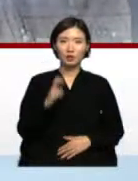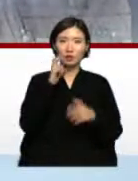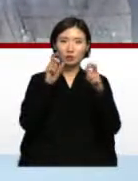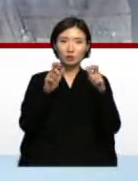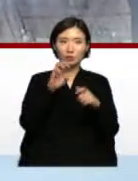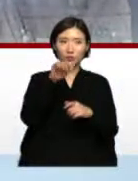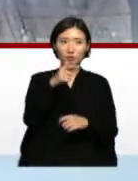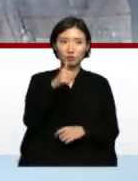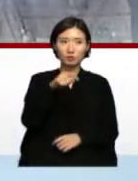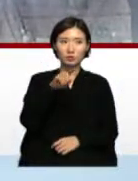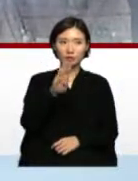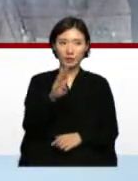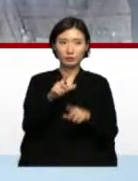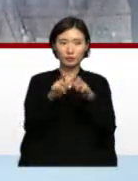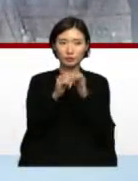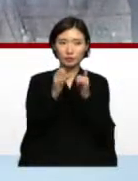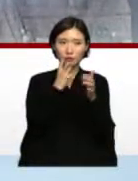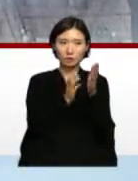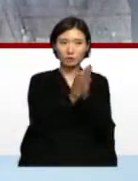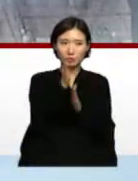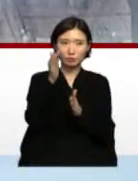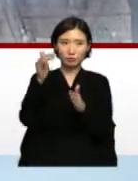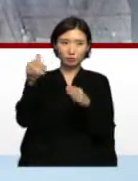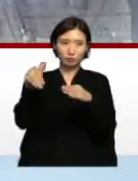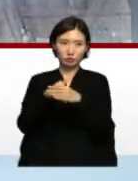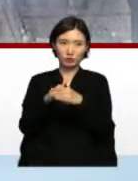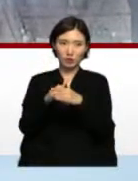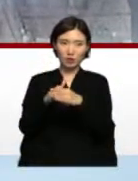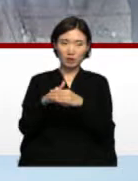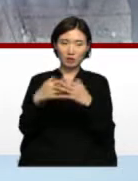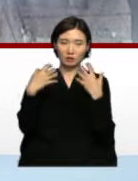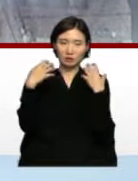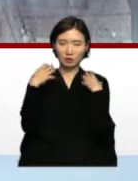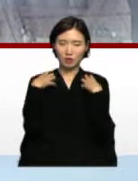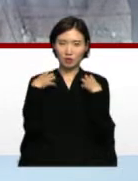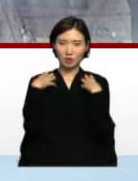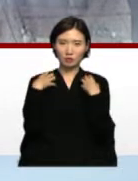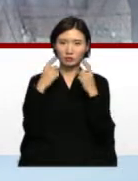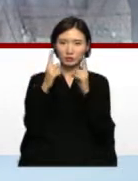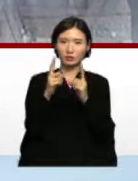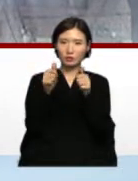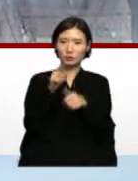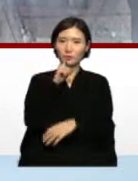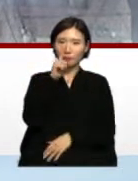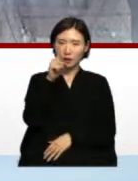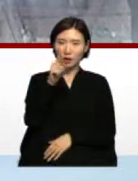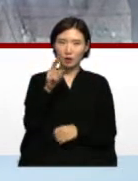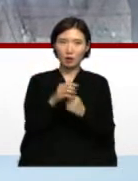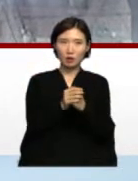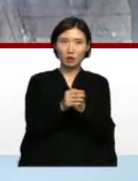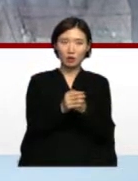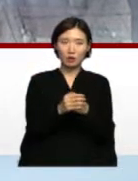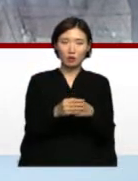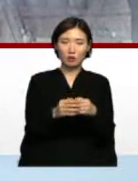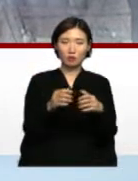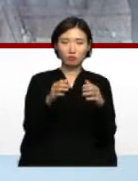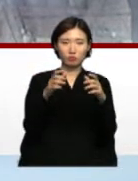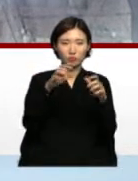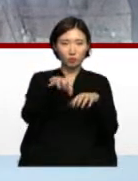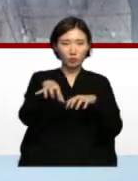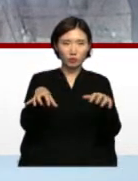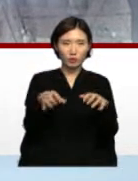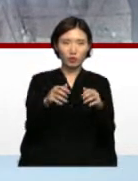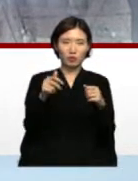송파구 풍납동 주민들이 서울시와 문화재청을 상대로 소송을 제기했습니다. 동네가 역사문화 환경 보존지역으로